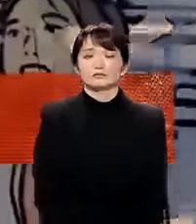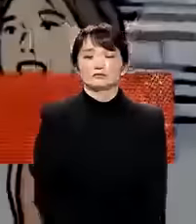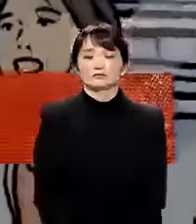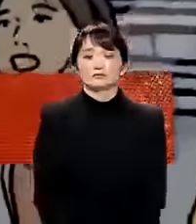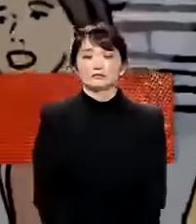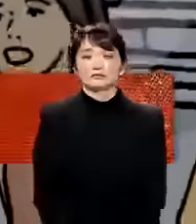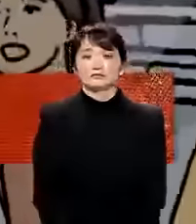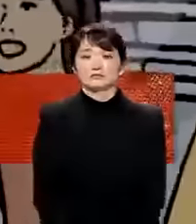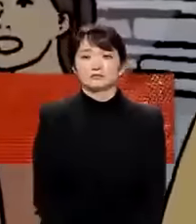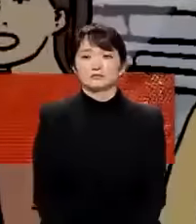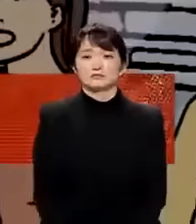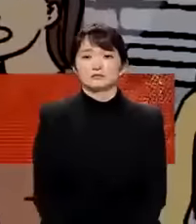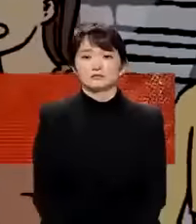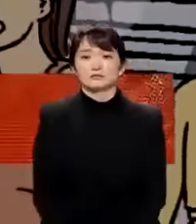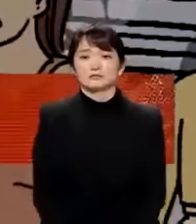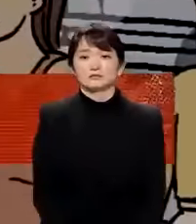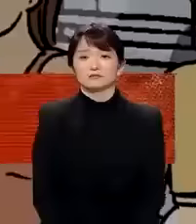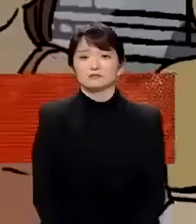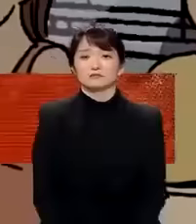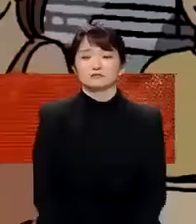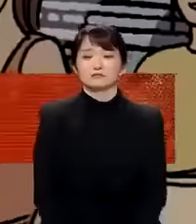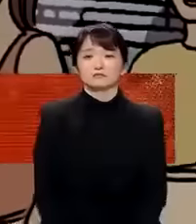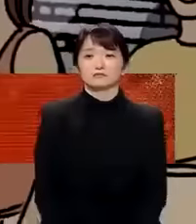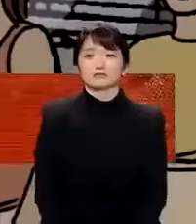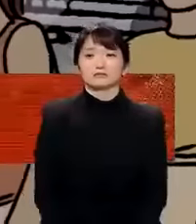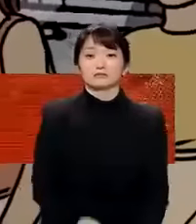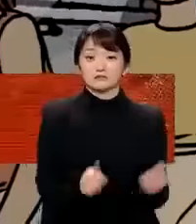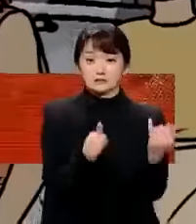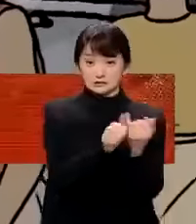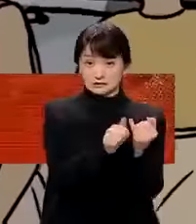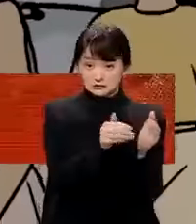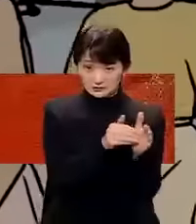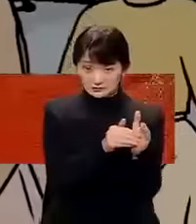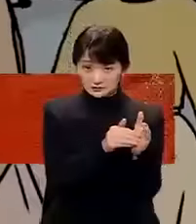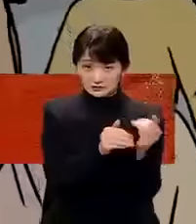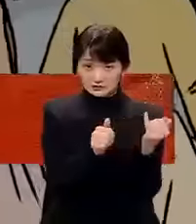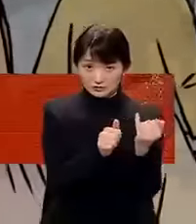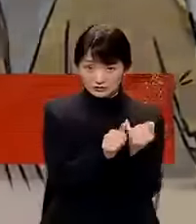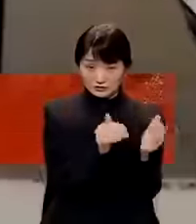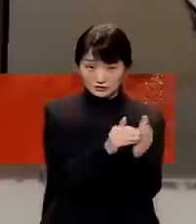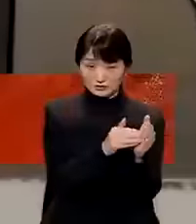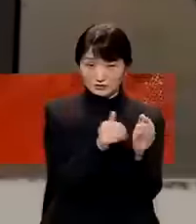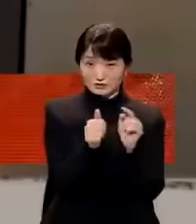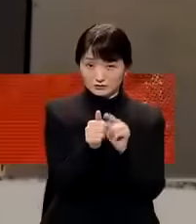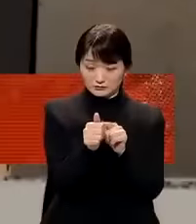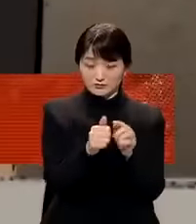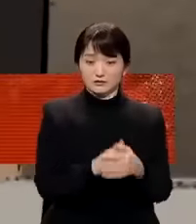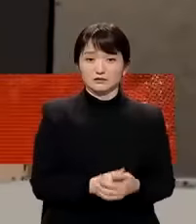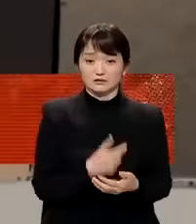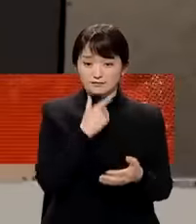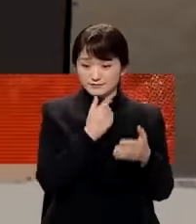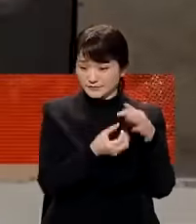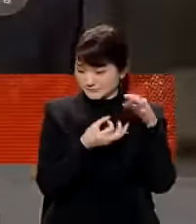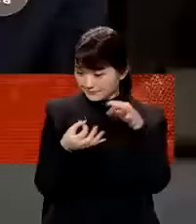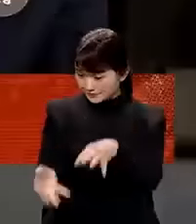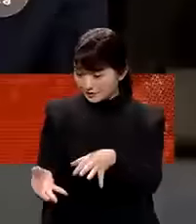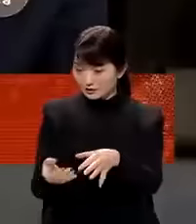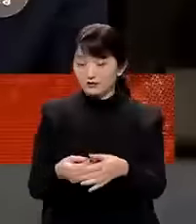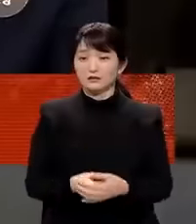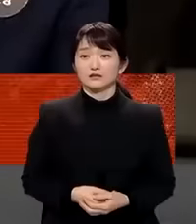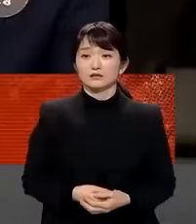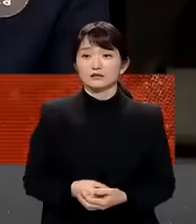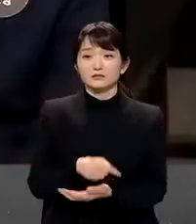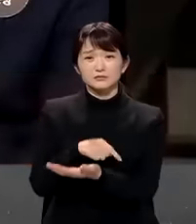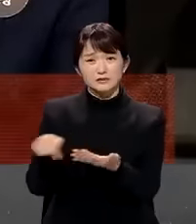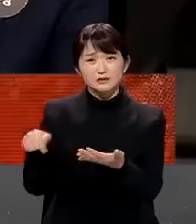진짜 아 유부녀 뭐 유부남 속이고 이렇게 해 가지고 이런 피해를